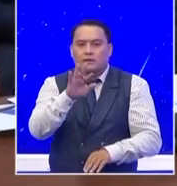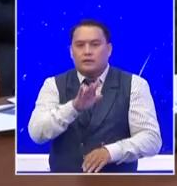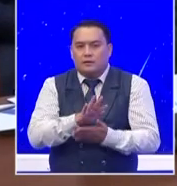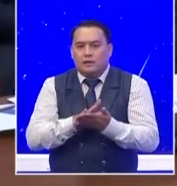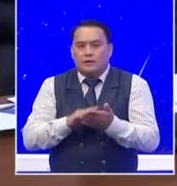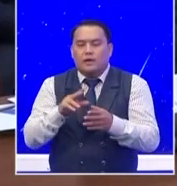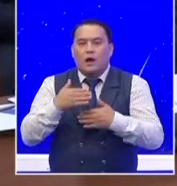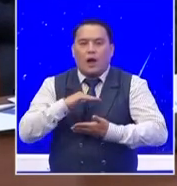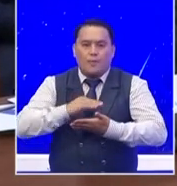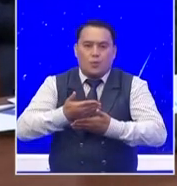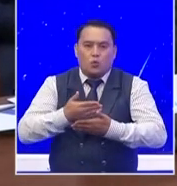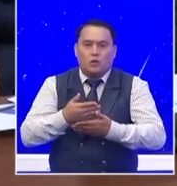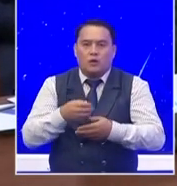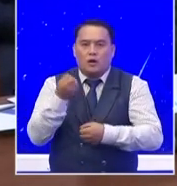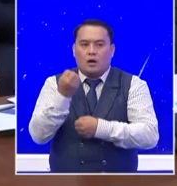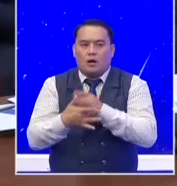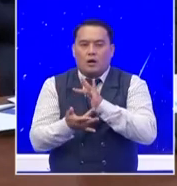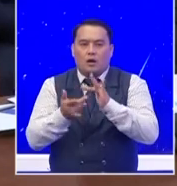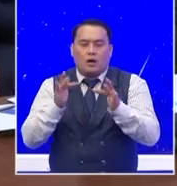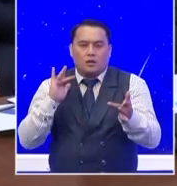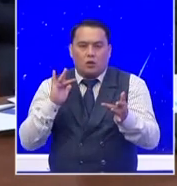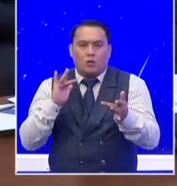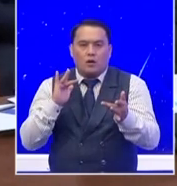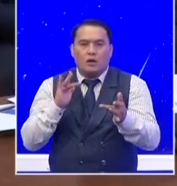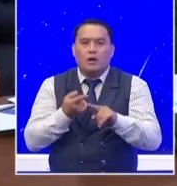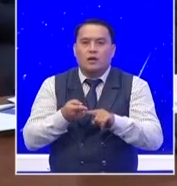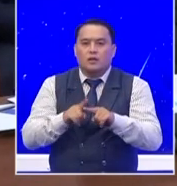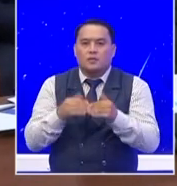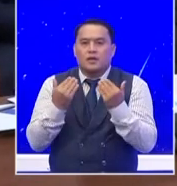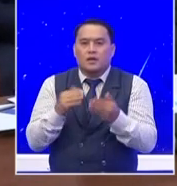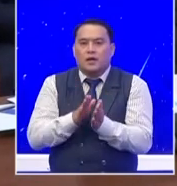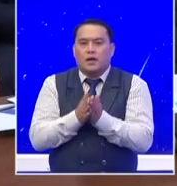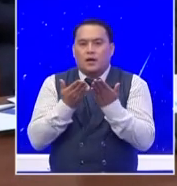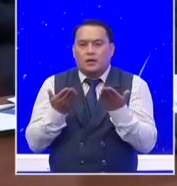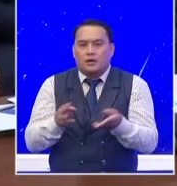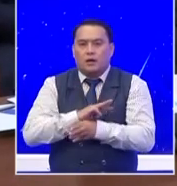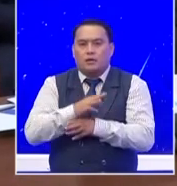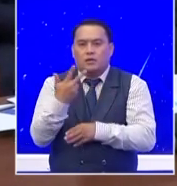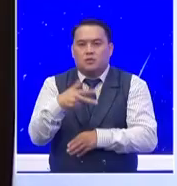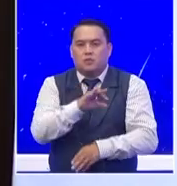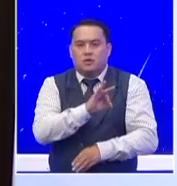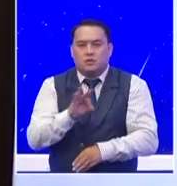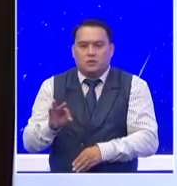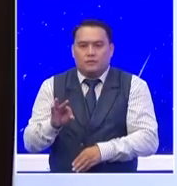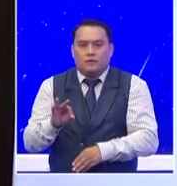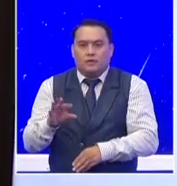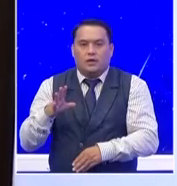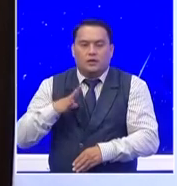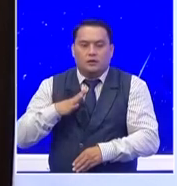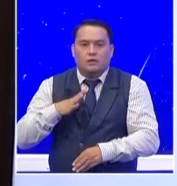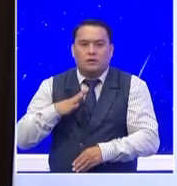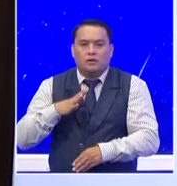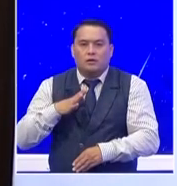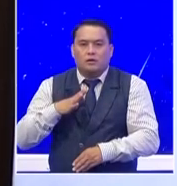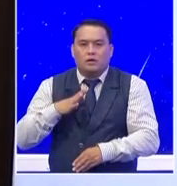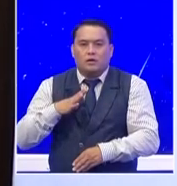компьютерами. Решается и проблема с интернетом в отдаленных селах. Касательно книг, на сегодня обеспеченность составляет 30%. До 20 августа доведем до 100.